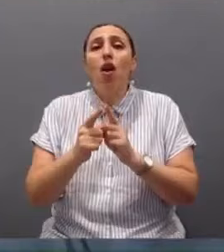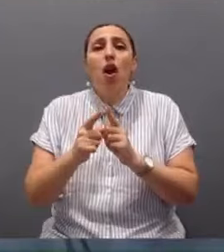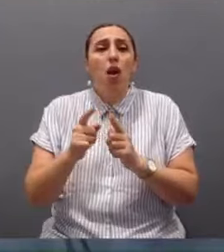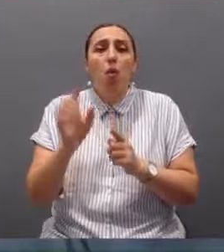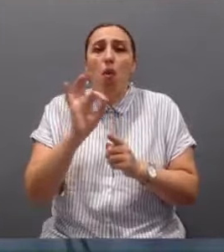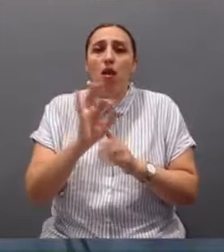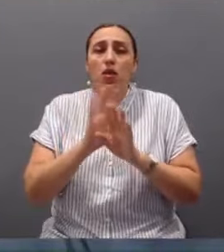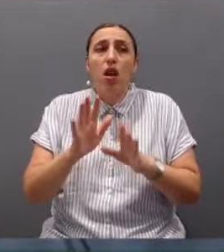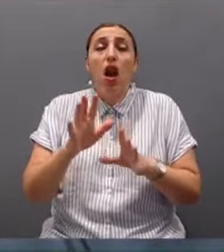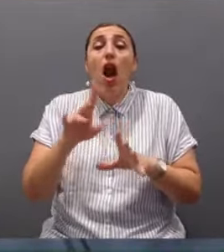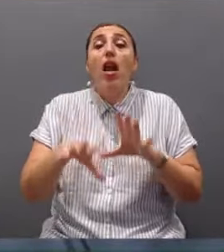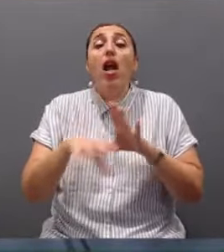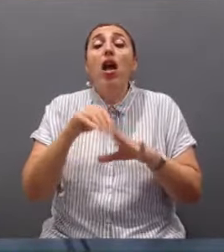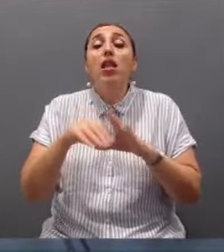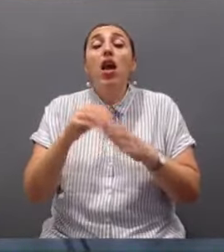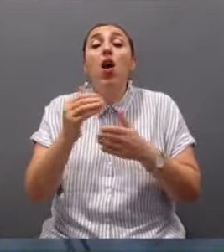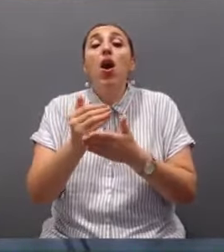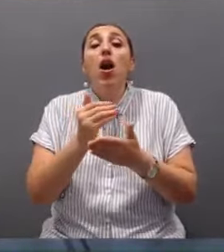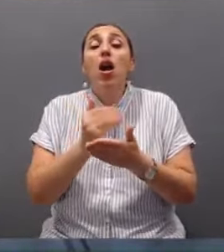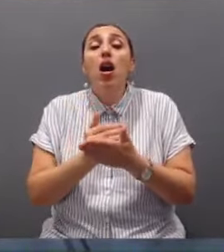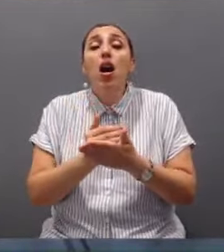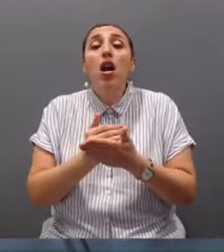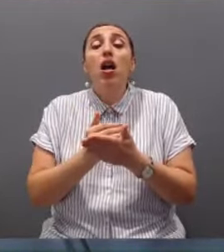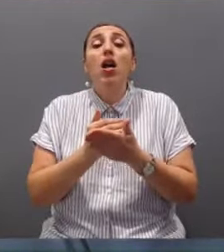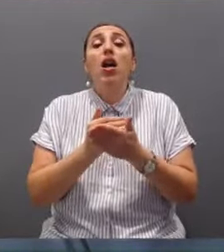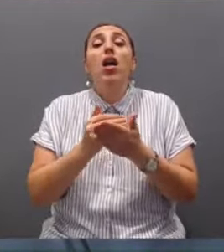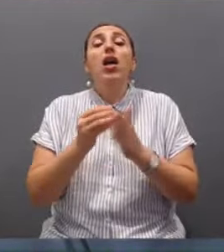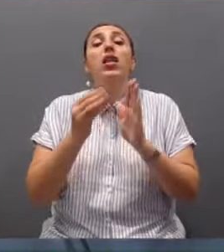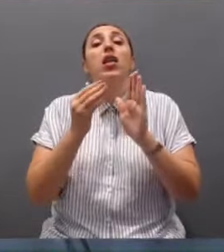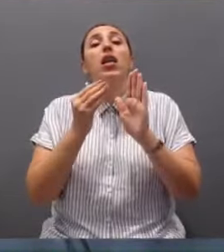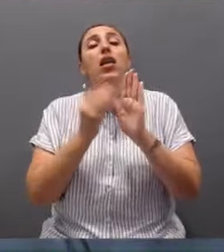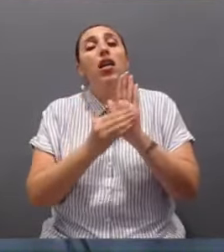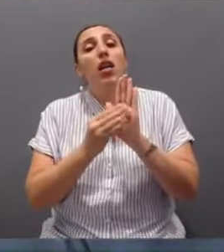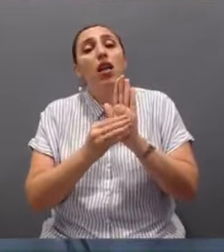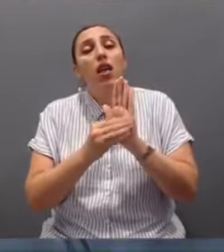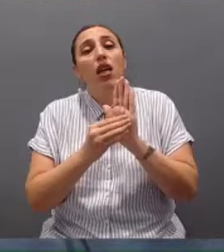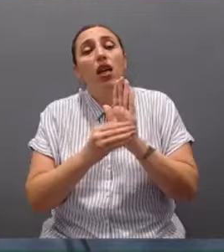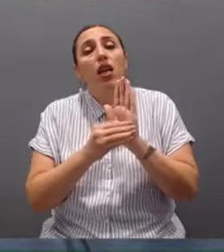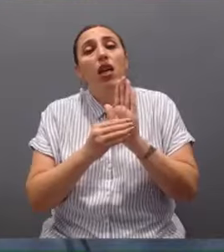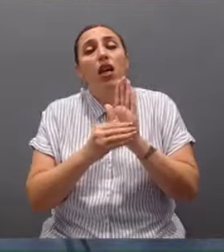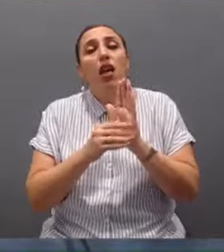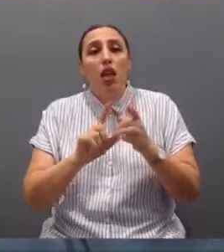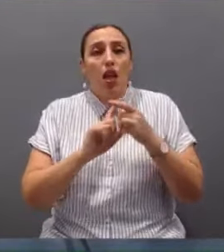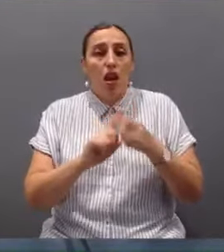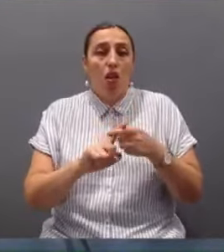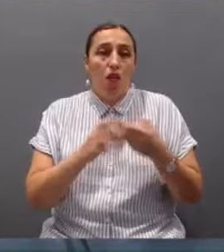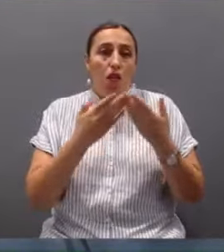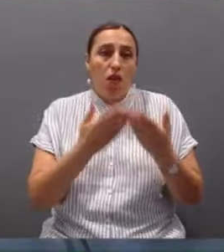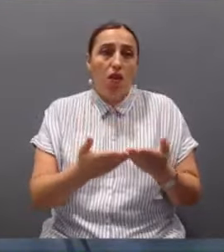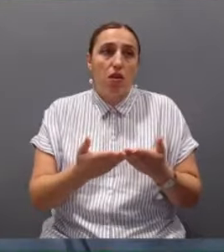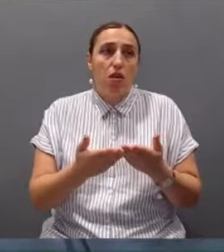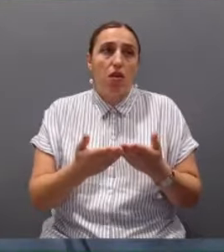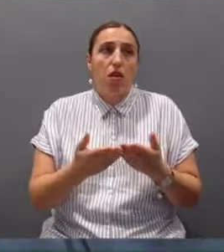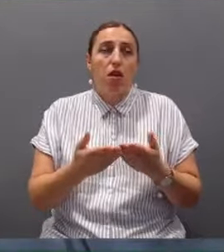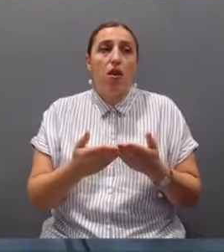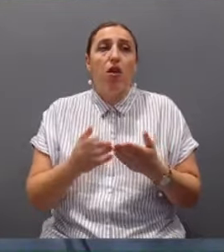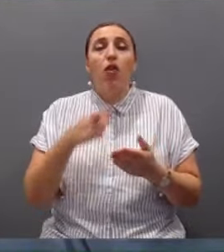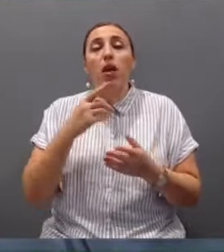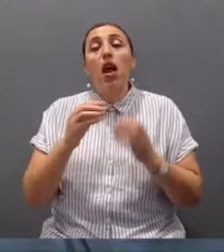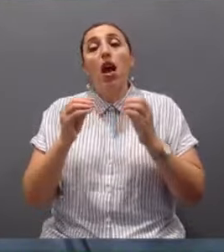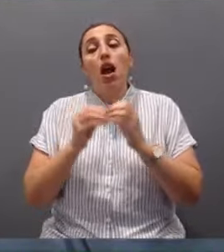այլ ընդրական օրենսգրքում արկա ձևակերպումների հետ են առնչվում, որտեղ սահմանադրական կարգավորման, որ ասում ես